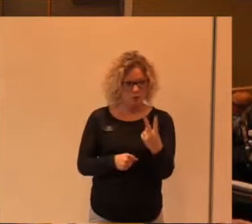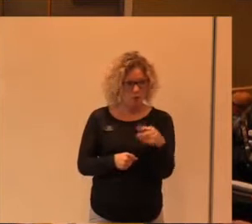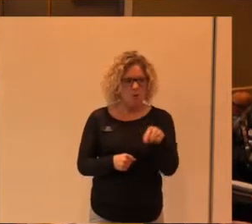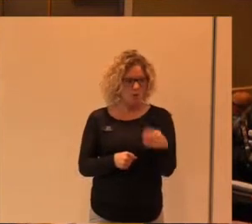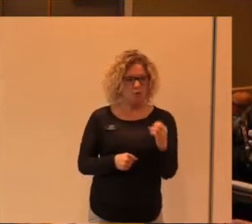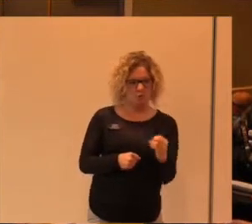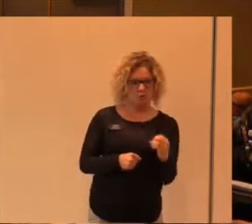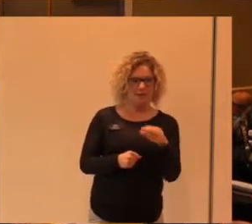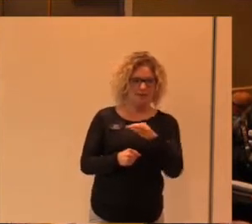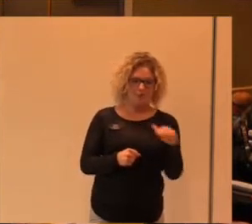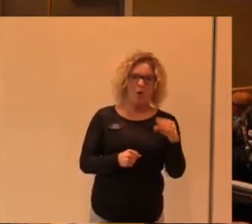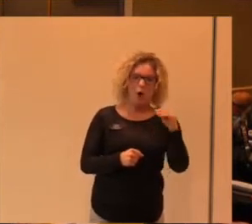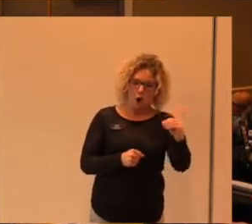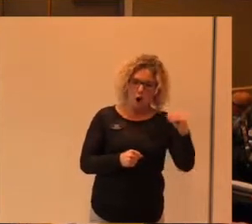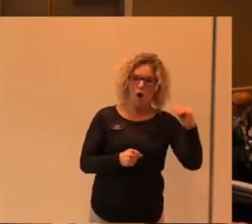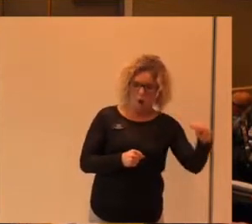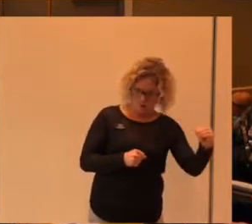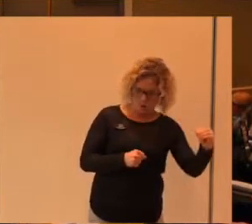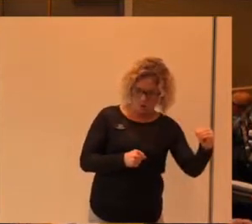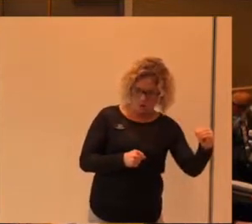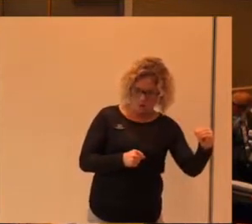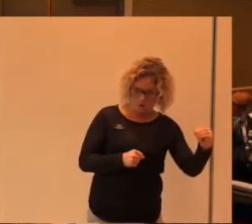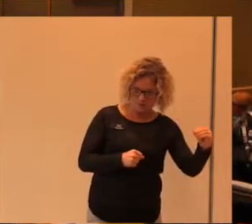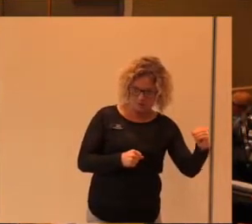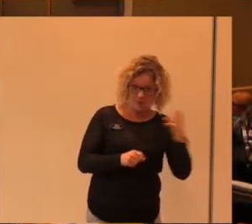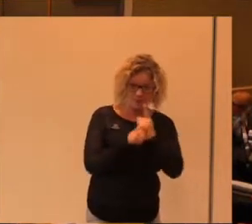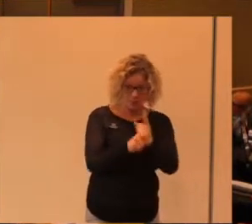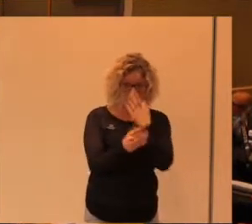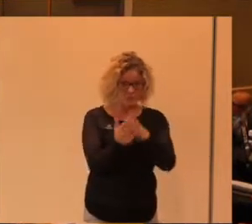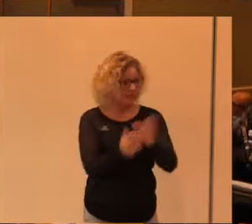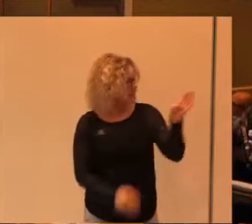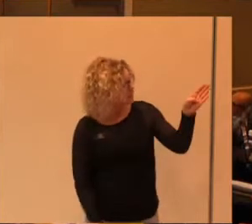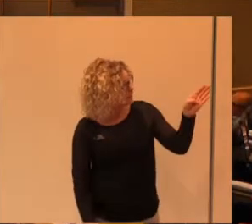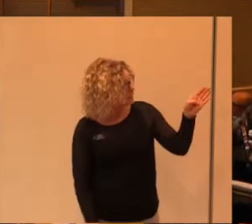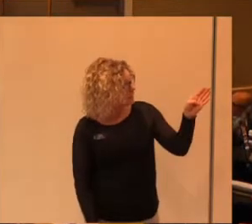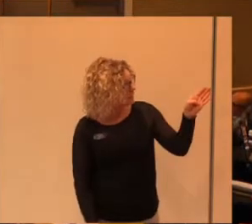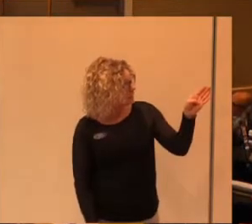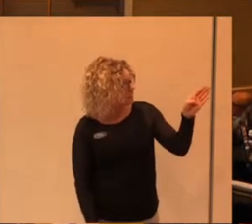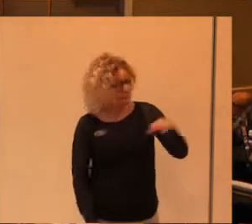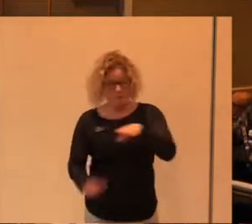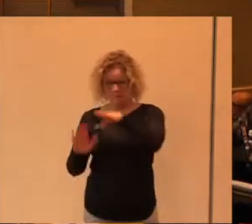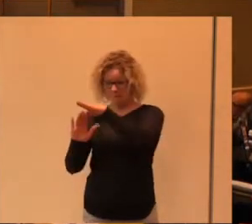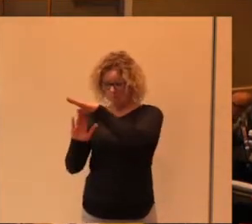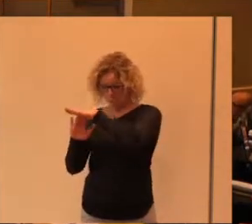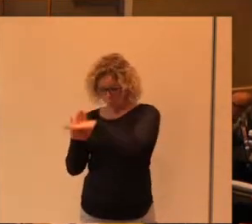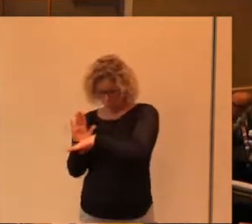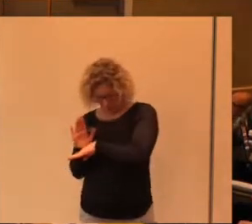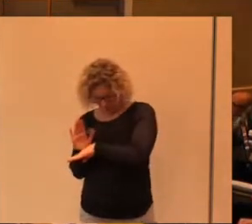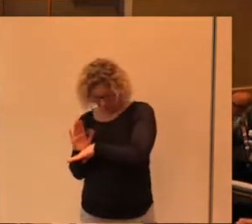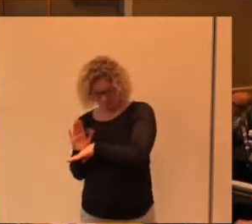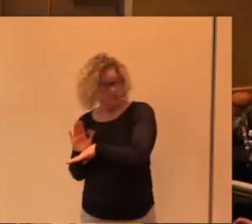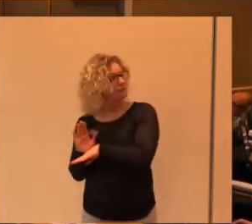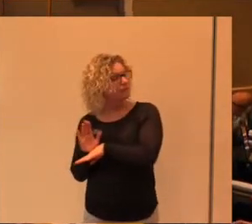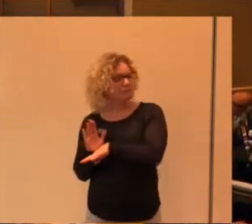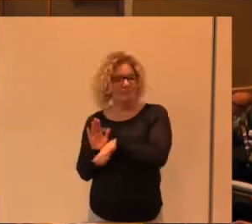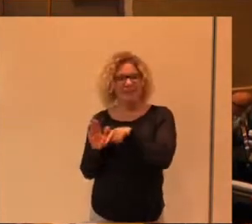nivå AA. Och då kan man följa bilden här då. Från den här förordningen, så den